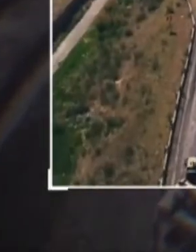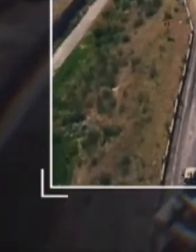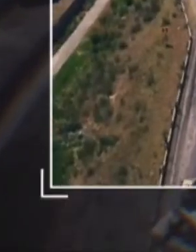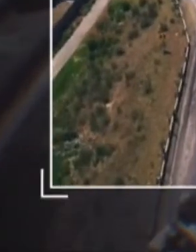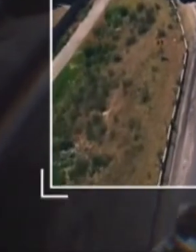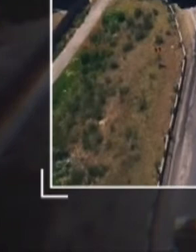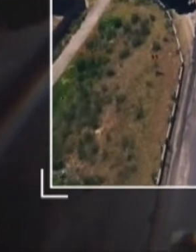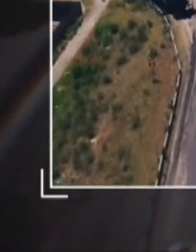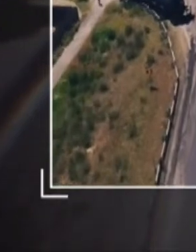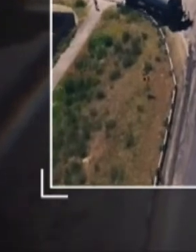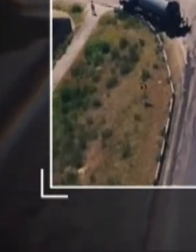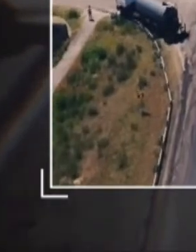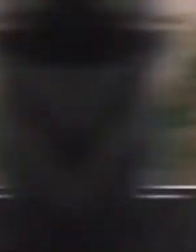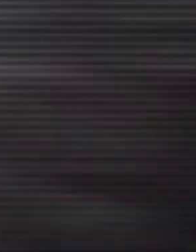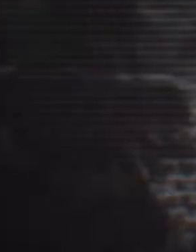Музика